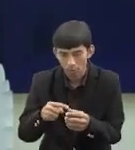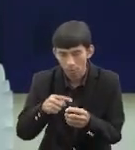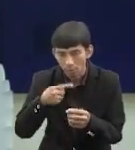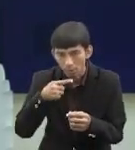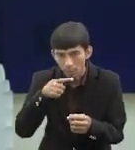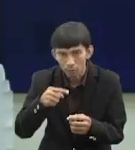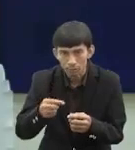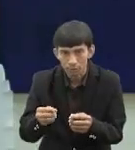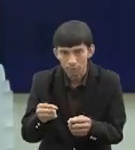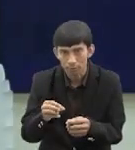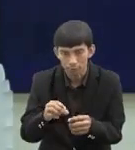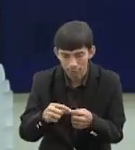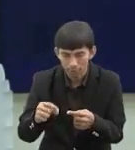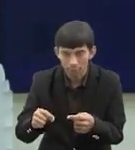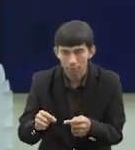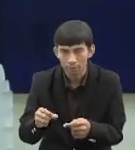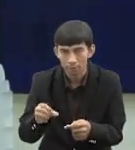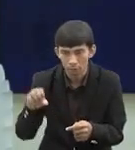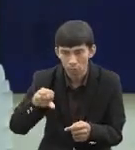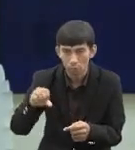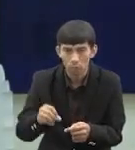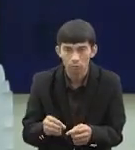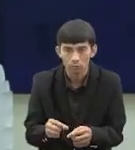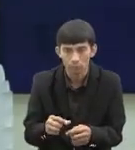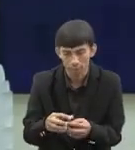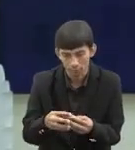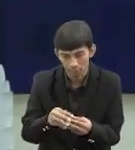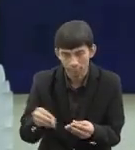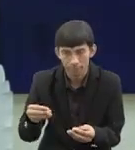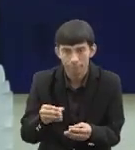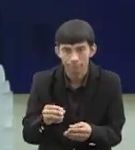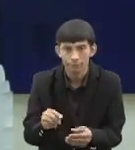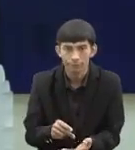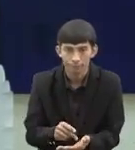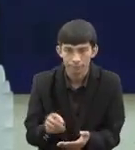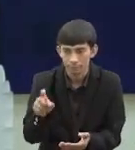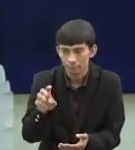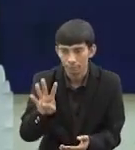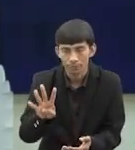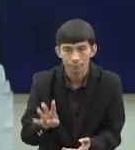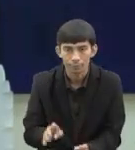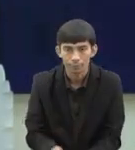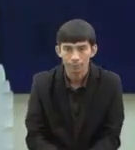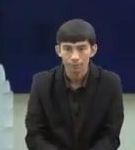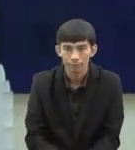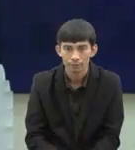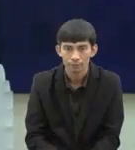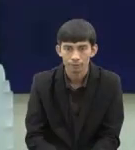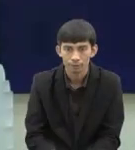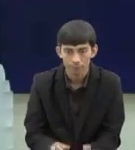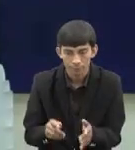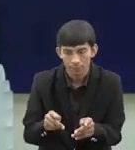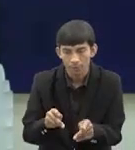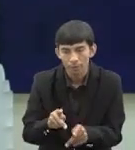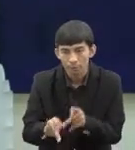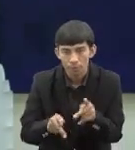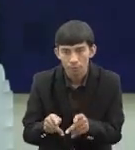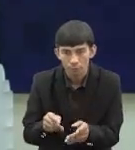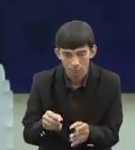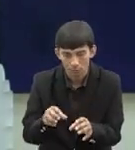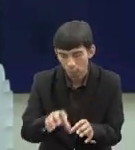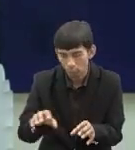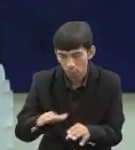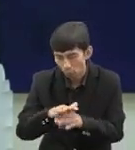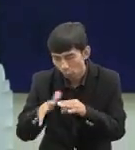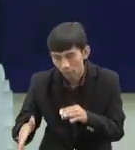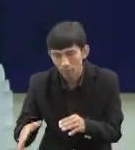cặp bạc thầm nằm con. Chà. Mình ấy tiết nó con xâm nô tiết buồn. Ta ká xa con nơi phong riệp đâm đầm nằm ở vấy khá. Chà